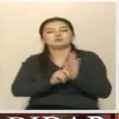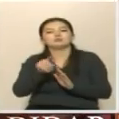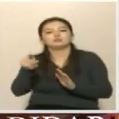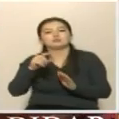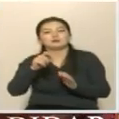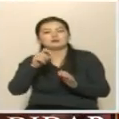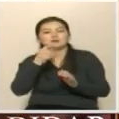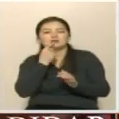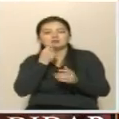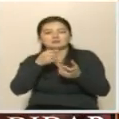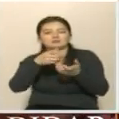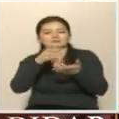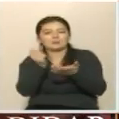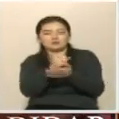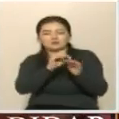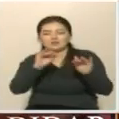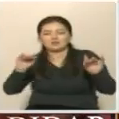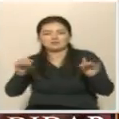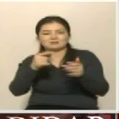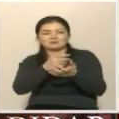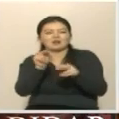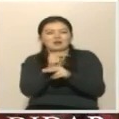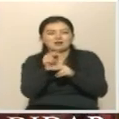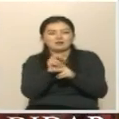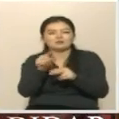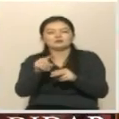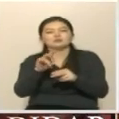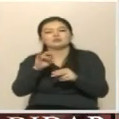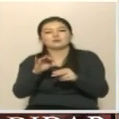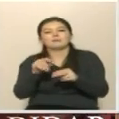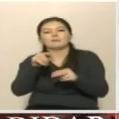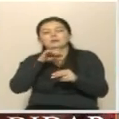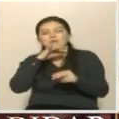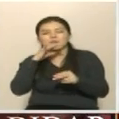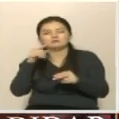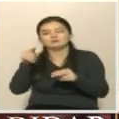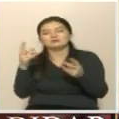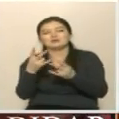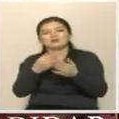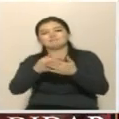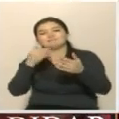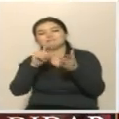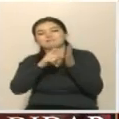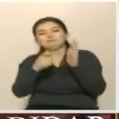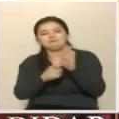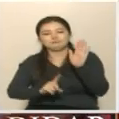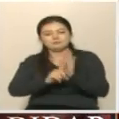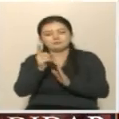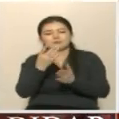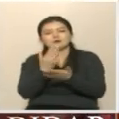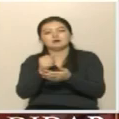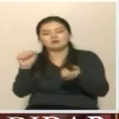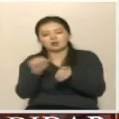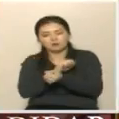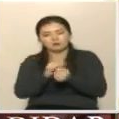представляет собой очень простой и эффективный способ избавления от многих болезней посредством выведения из организма грязной крови такие